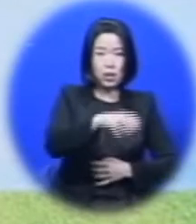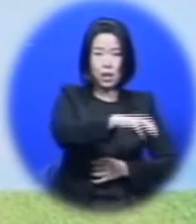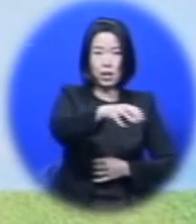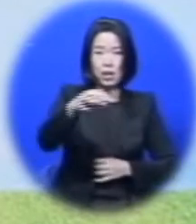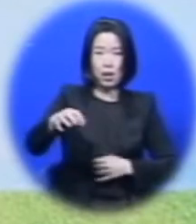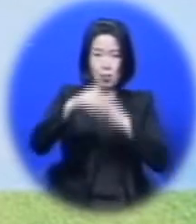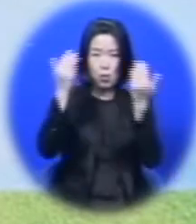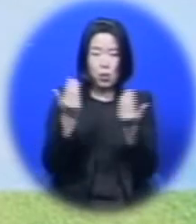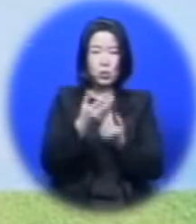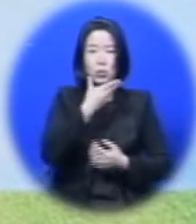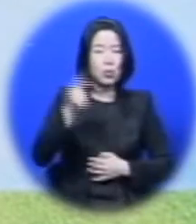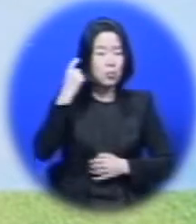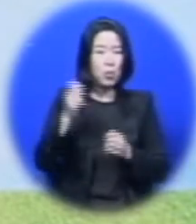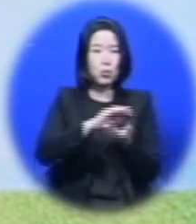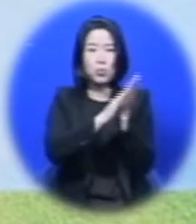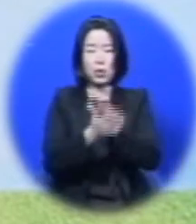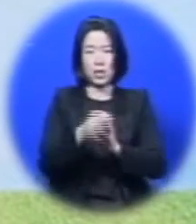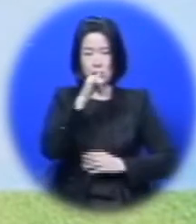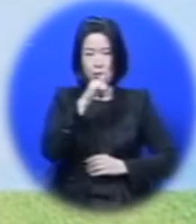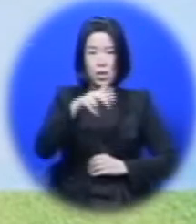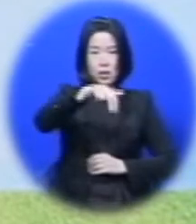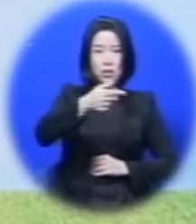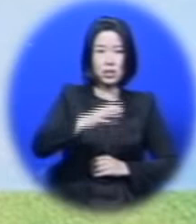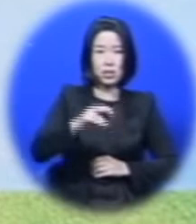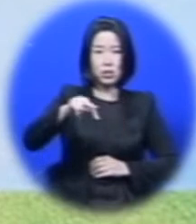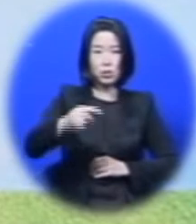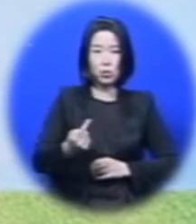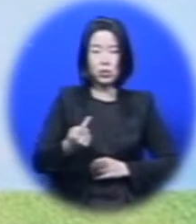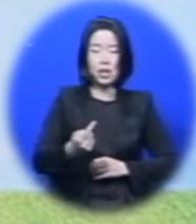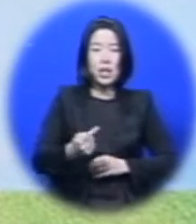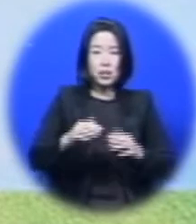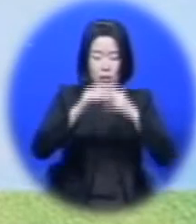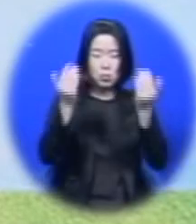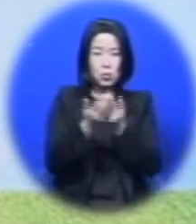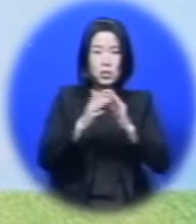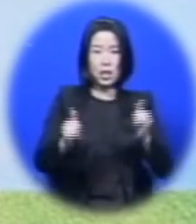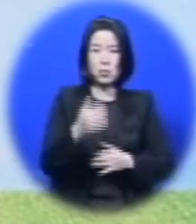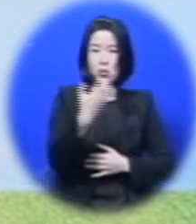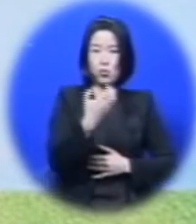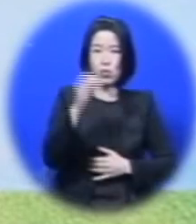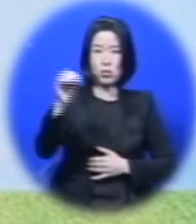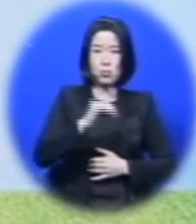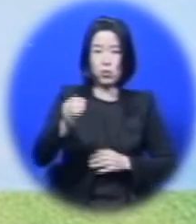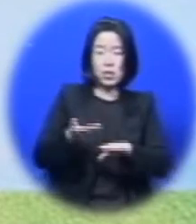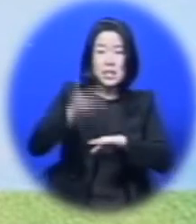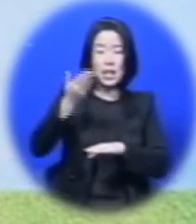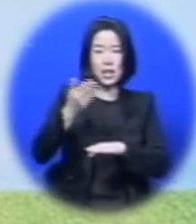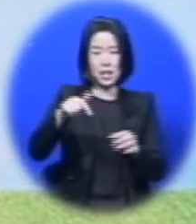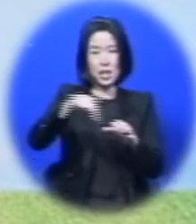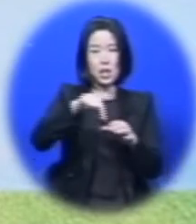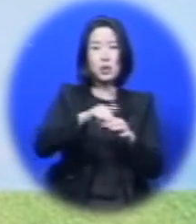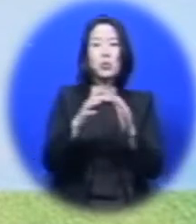이 증도라는 섬은 90%, 그 섬 주민의 90%가 기독교인입니다. 상상이 잘